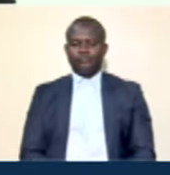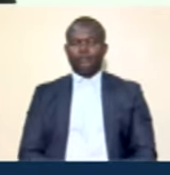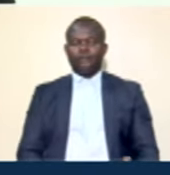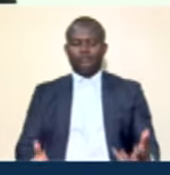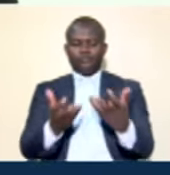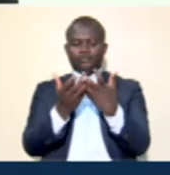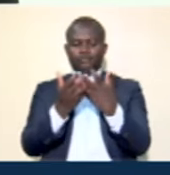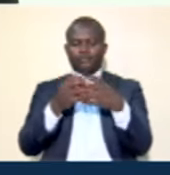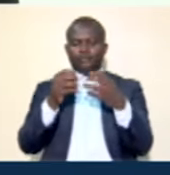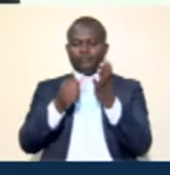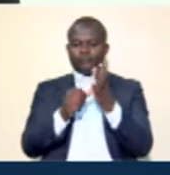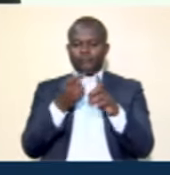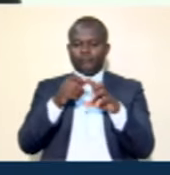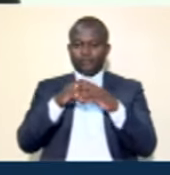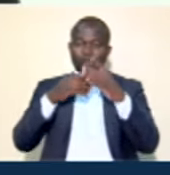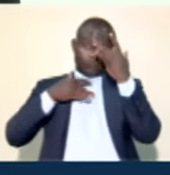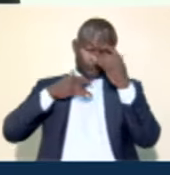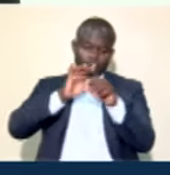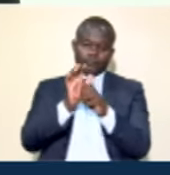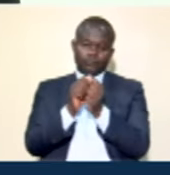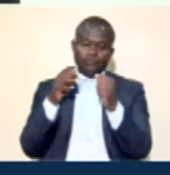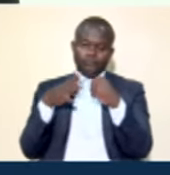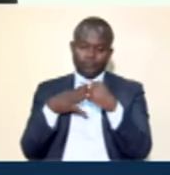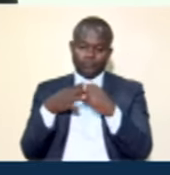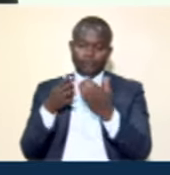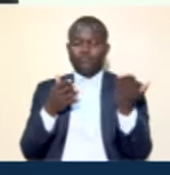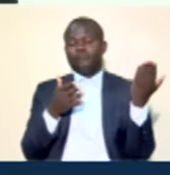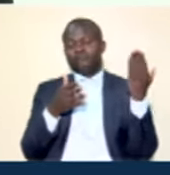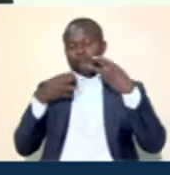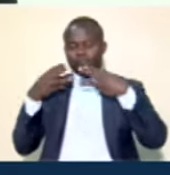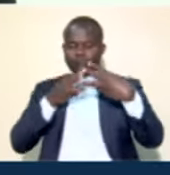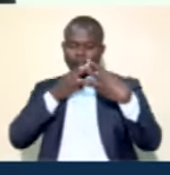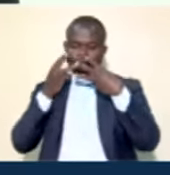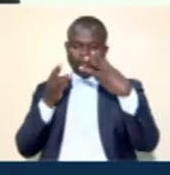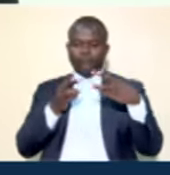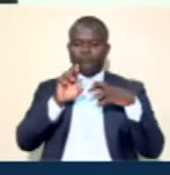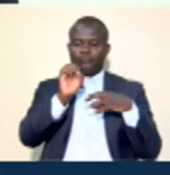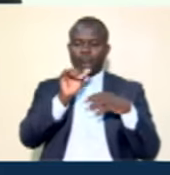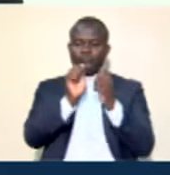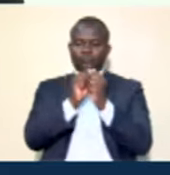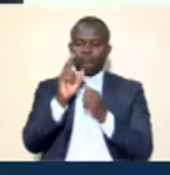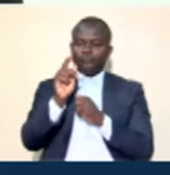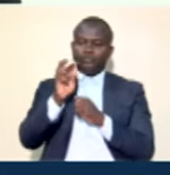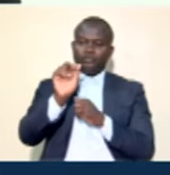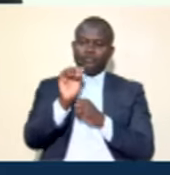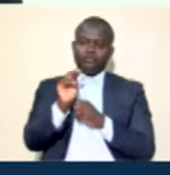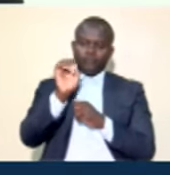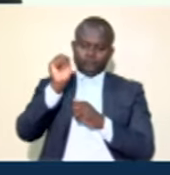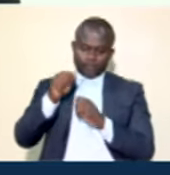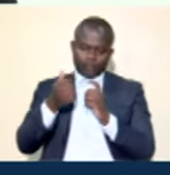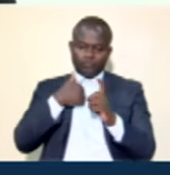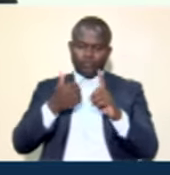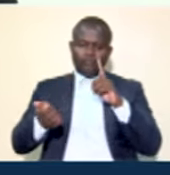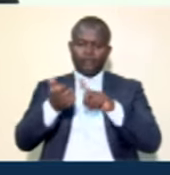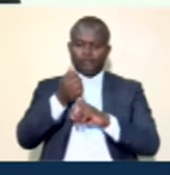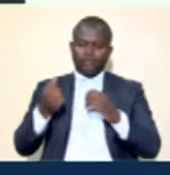bihuriranye n'ibibazo twatewe n'icyorezo cya COVID-19. Intambara y'Abarusiya na Ukraine ishobora kuzatugiraho ingaruka mu